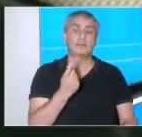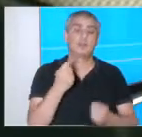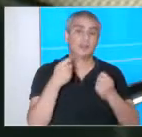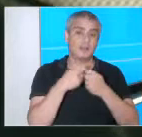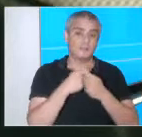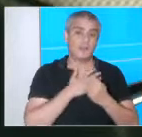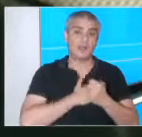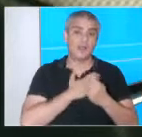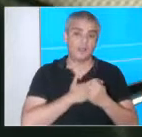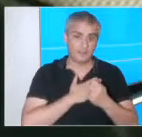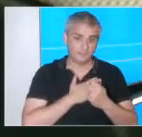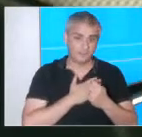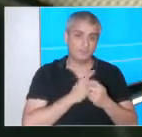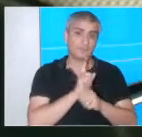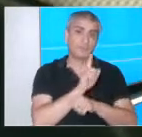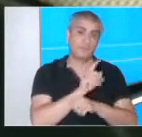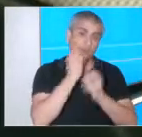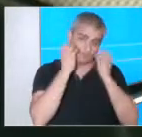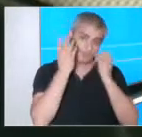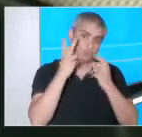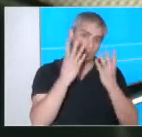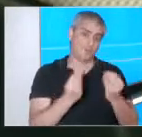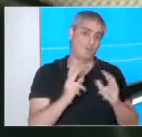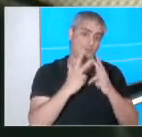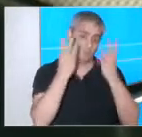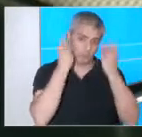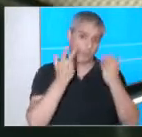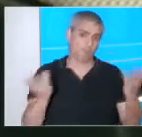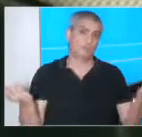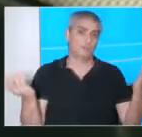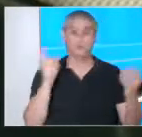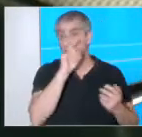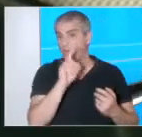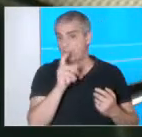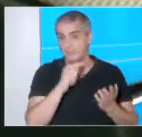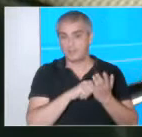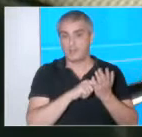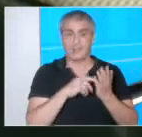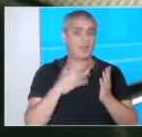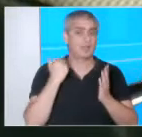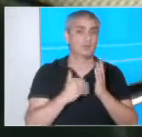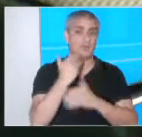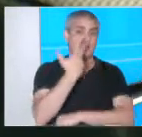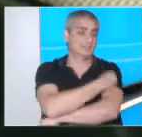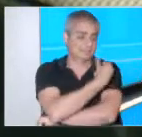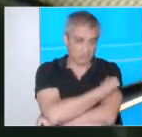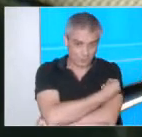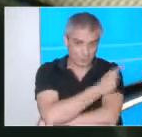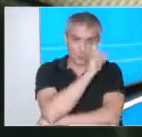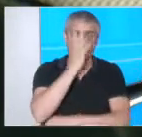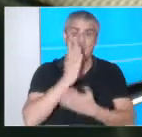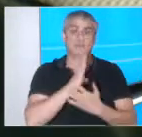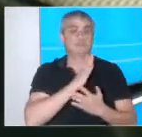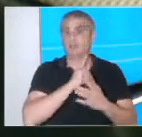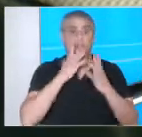לגבי החגים, התקופה של בנט הייתה יותר טובה לציבור החרדי. יכול להיות בגלל שהיינו אחרי חיסונים, יכול להיות